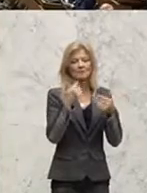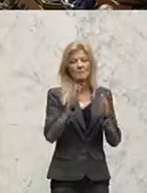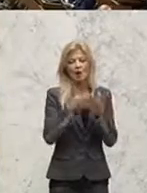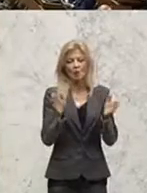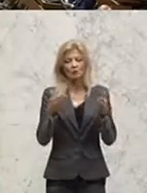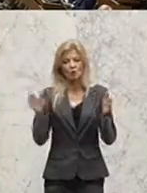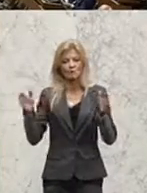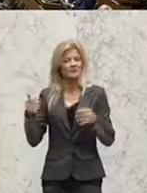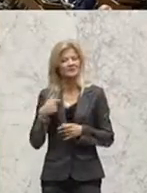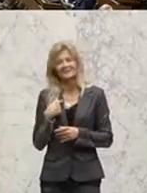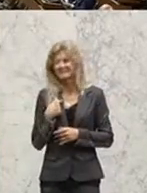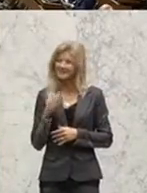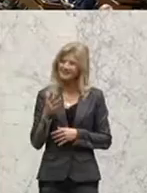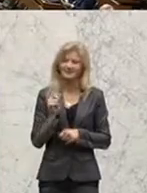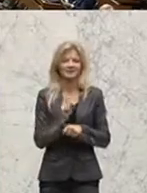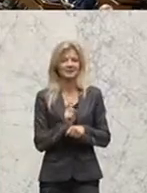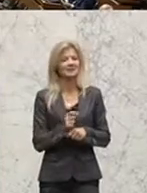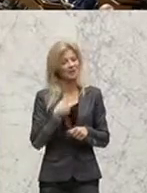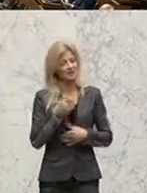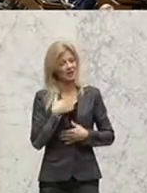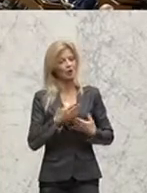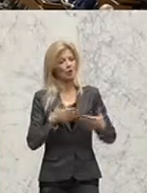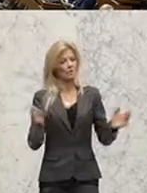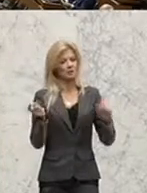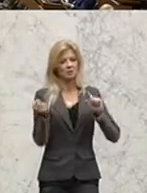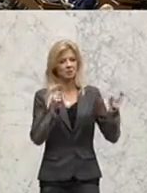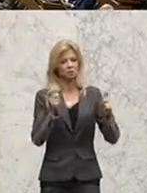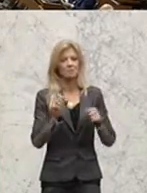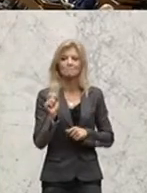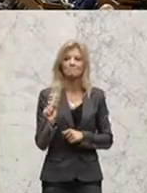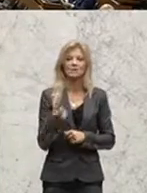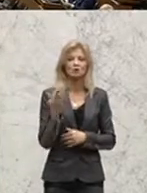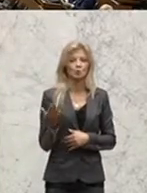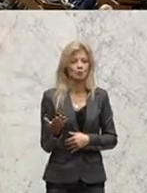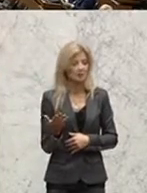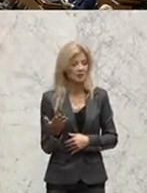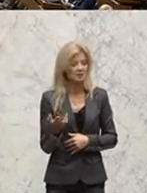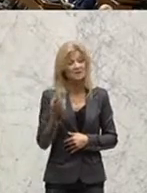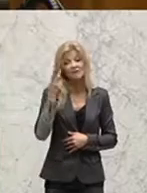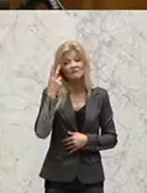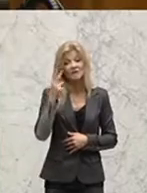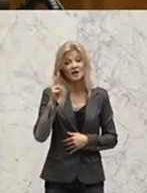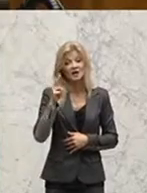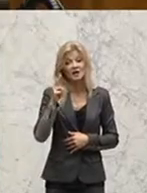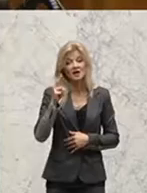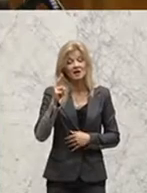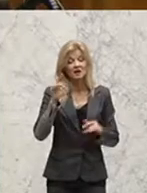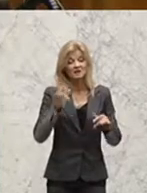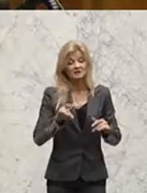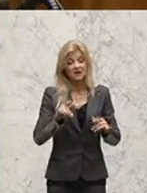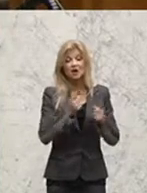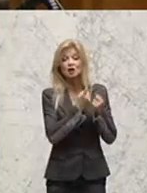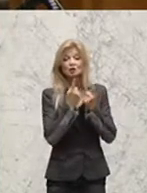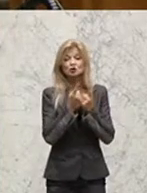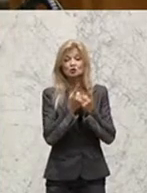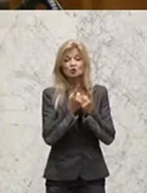gerne offen und umfassend. Vor allem kritisch angesichts der derzeitigen angespannten